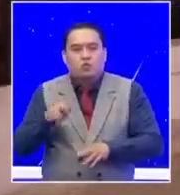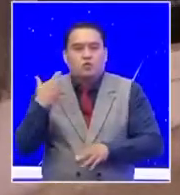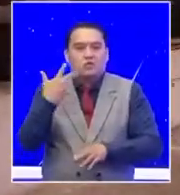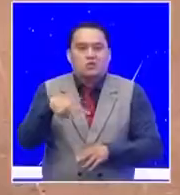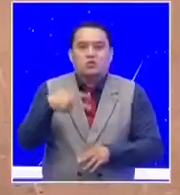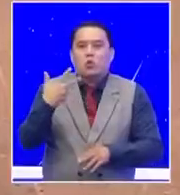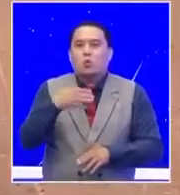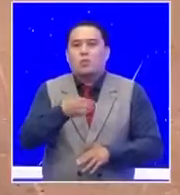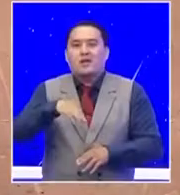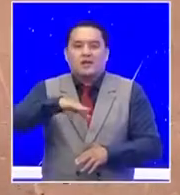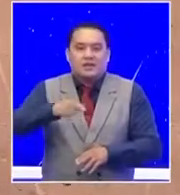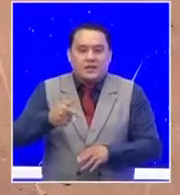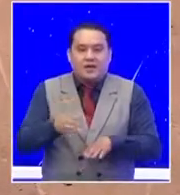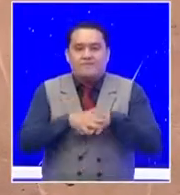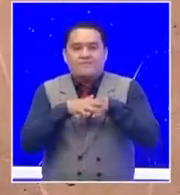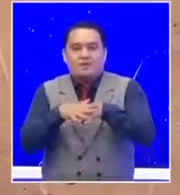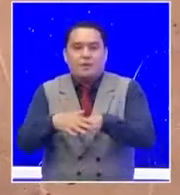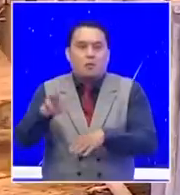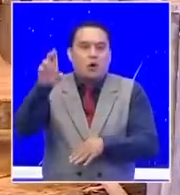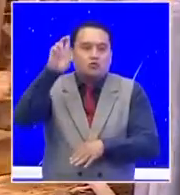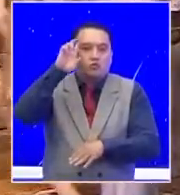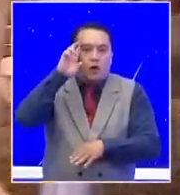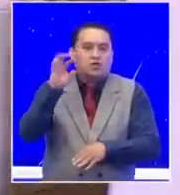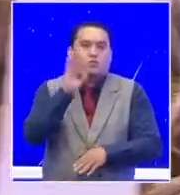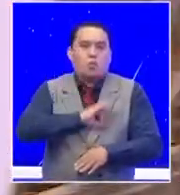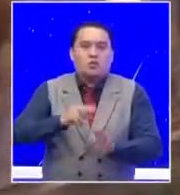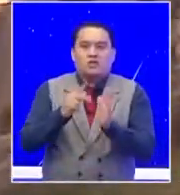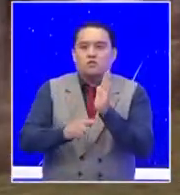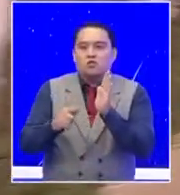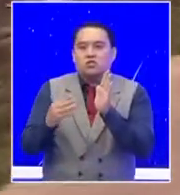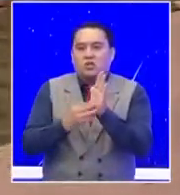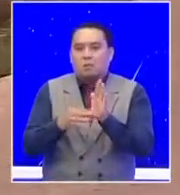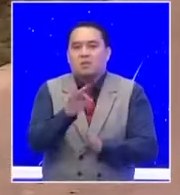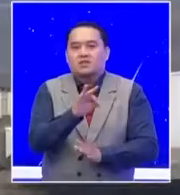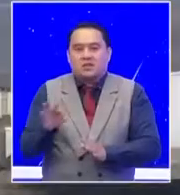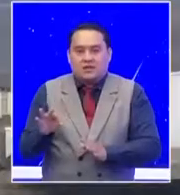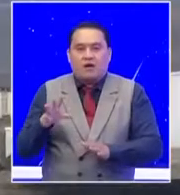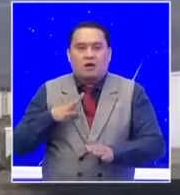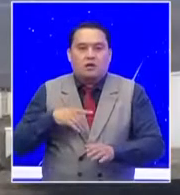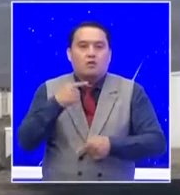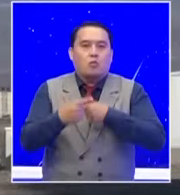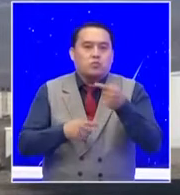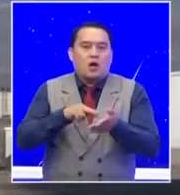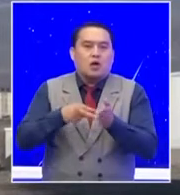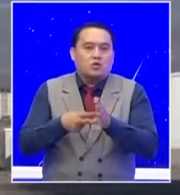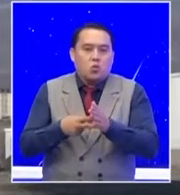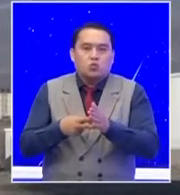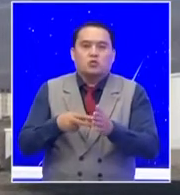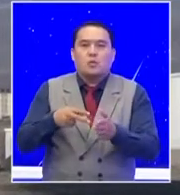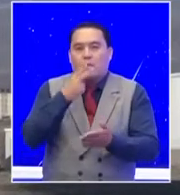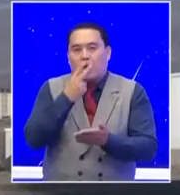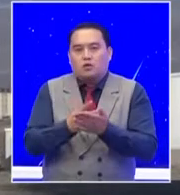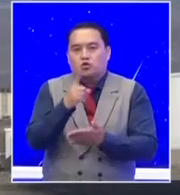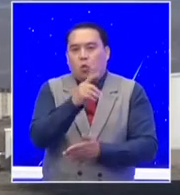233 миллиардов тенге, выделенных государством, освоено уже 97%. До конца года планируется довести показатель